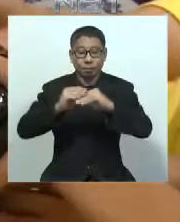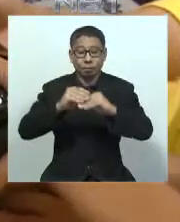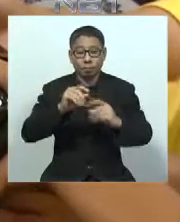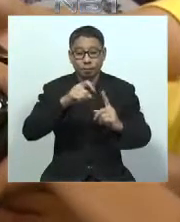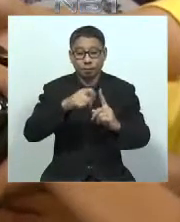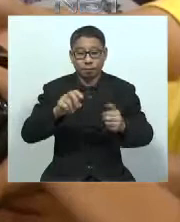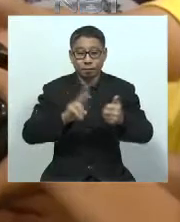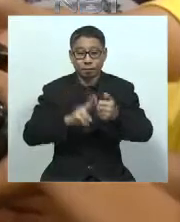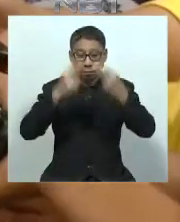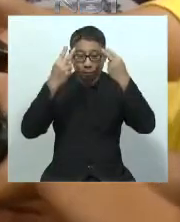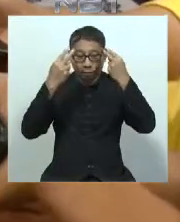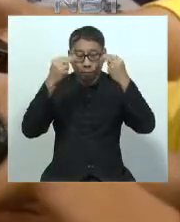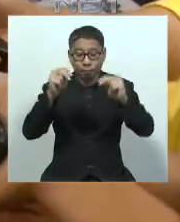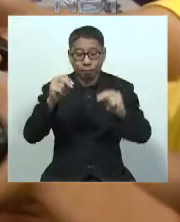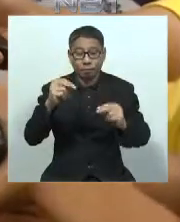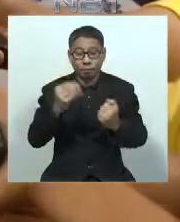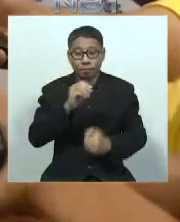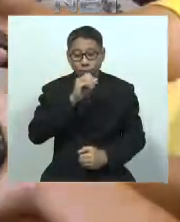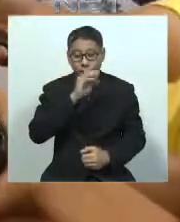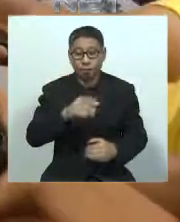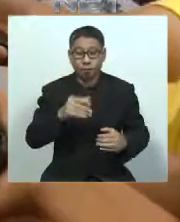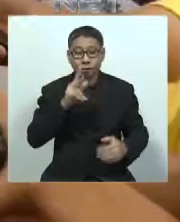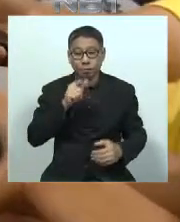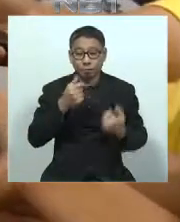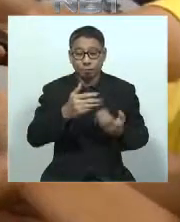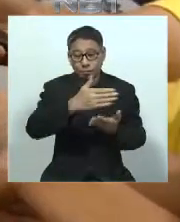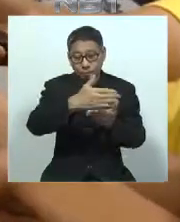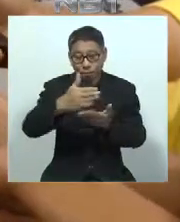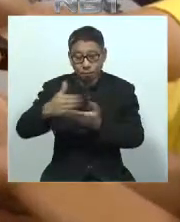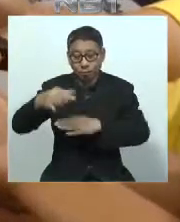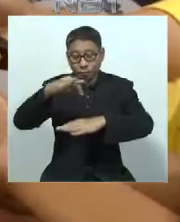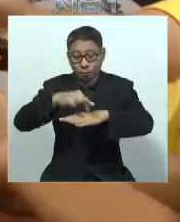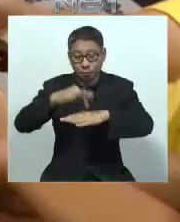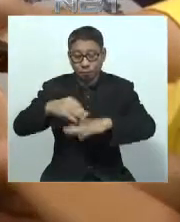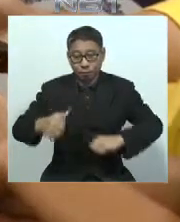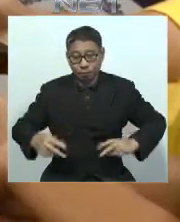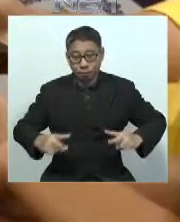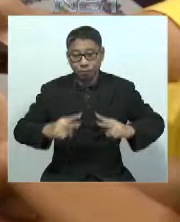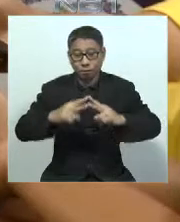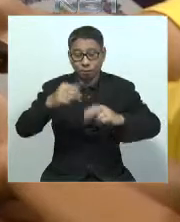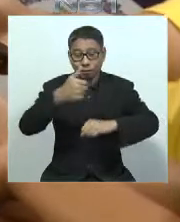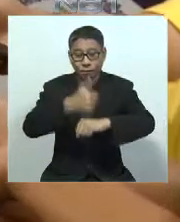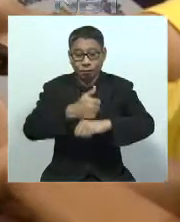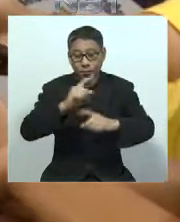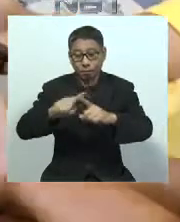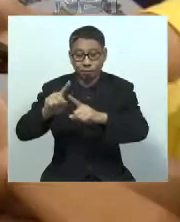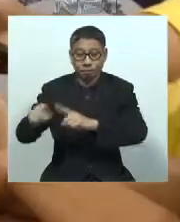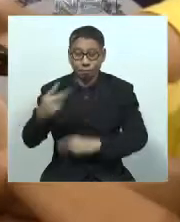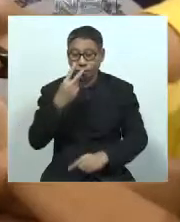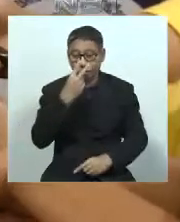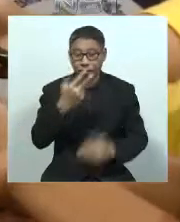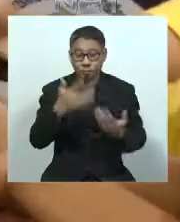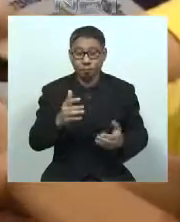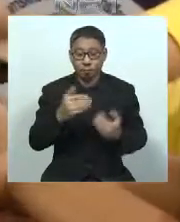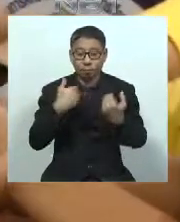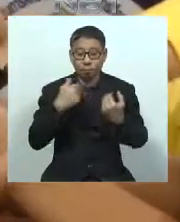าตุศรีพิทักษ์รองนายกรัฐมนตรีนะครับที่บอกถึงกระแสการจัดสรรตำแหน่งรัฐมนตรีที่ยังไม่ลงตัวโดยมองว่าเรื่องนี้เนี่ยเป็นบทบ